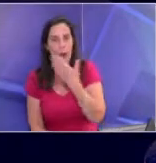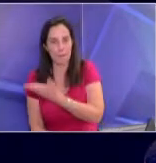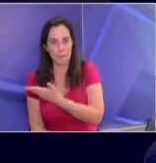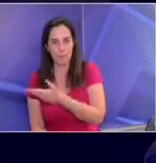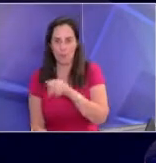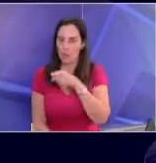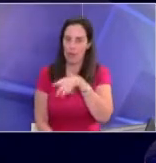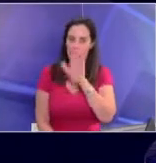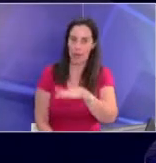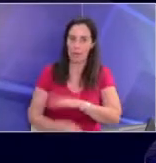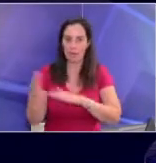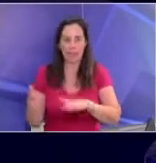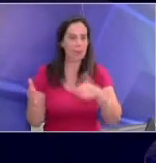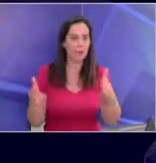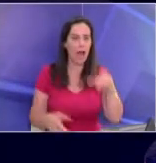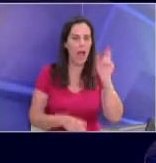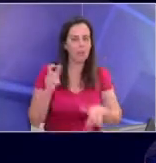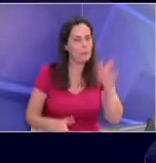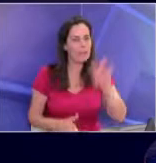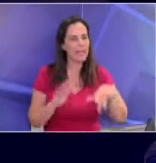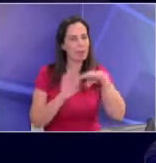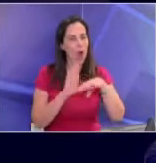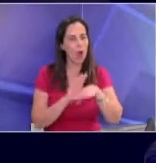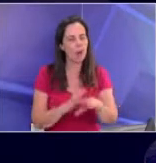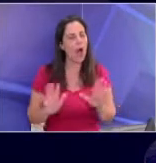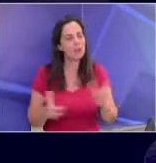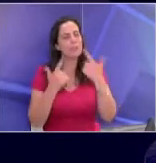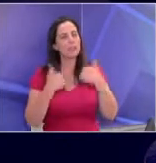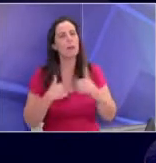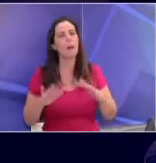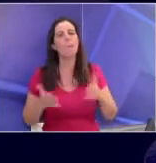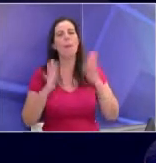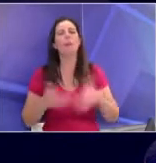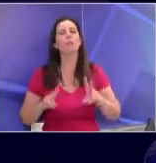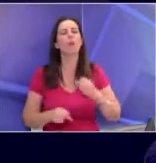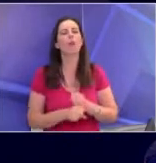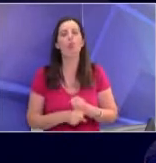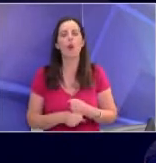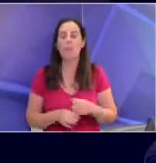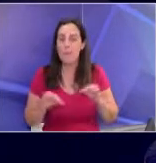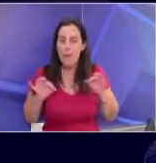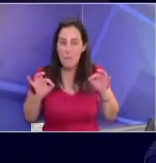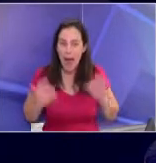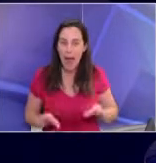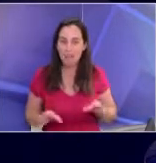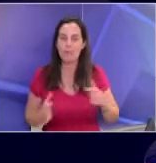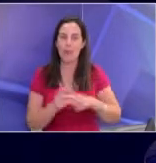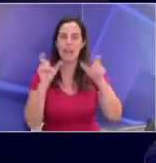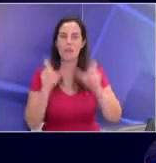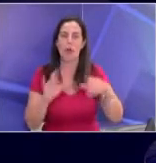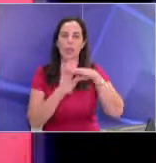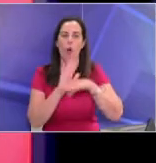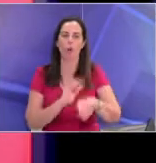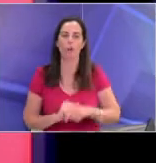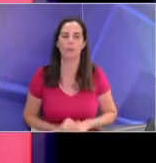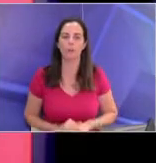יש לך פה גם בימין, גם בשמאל, אנשים שמתנגדים לחוק. עכשיו בוא תסביר לי מה האומנים יכולים לעשות באופן אפקטיבי כדי למנוע את החקיקה של